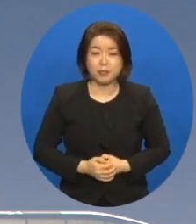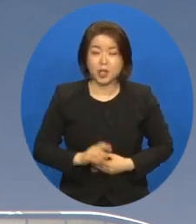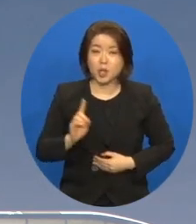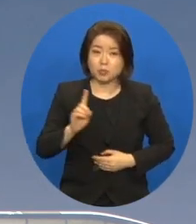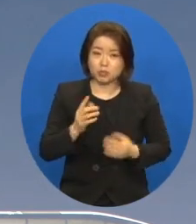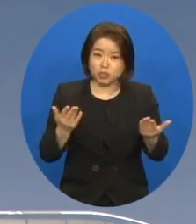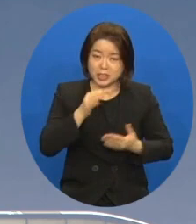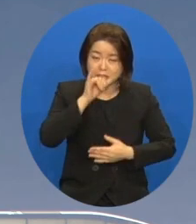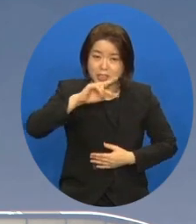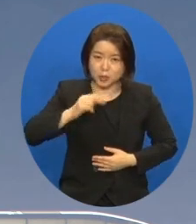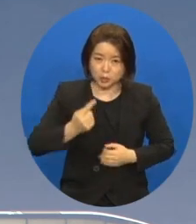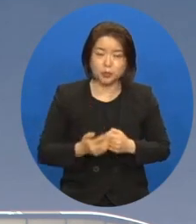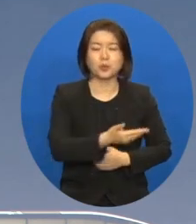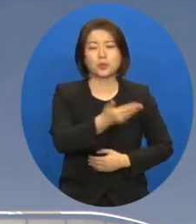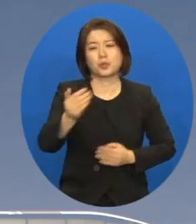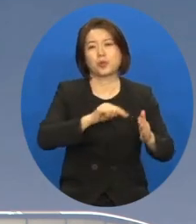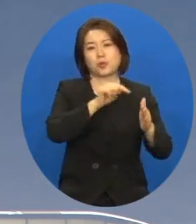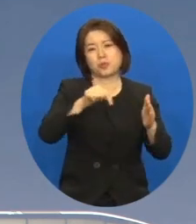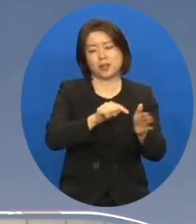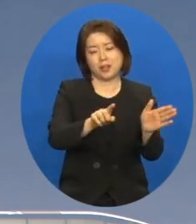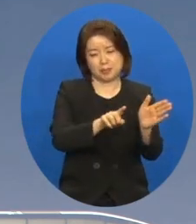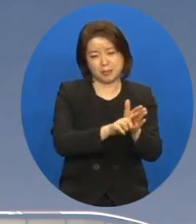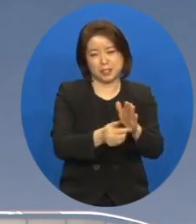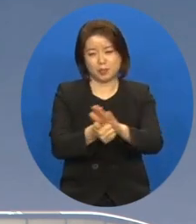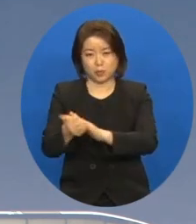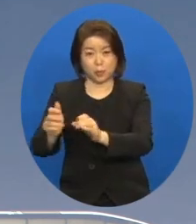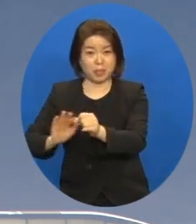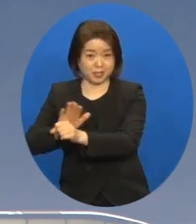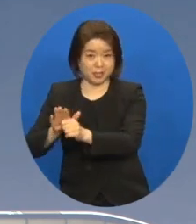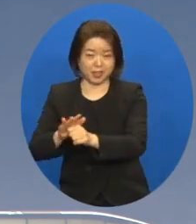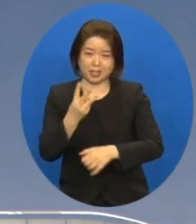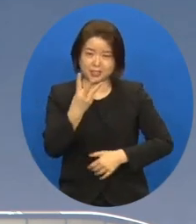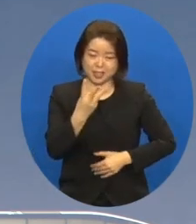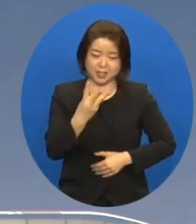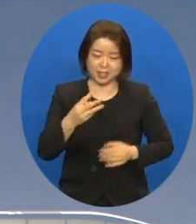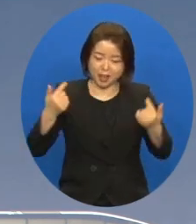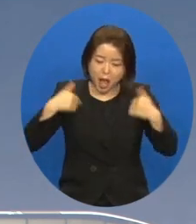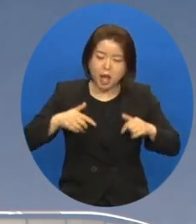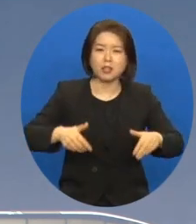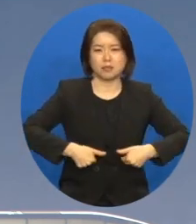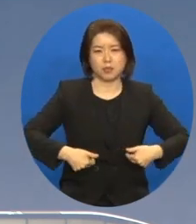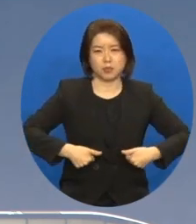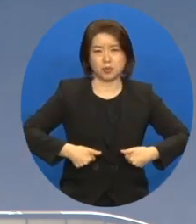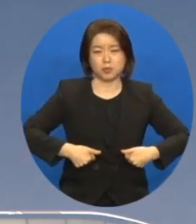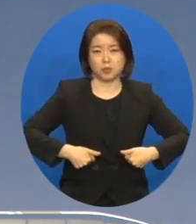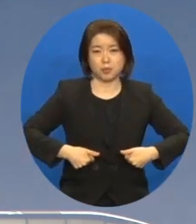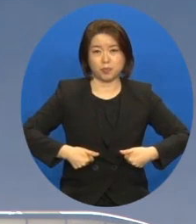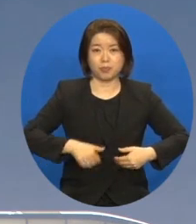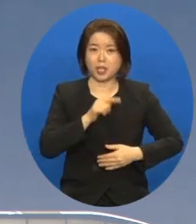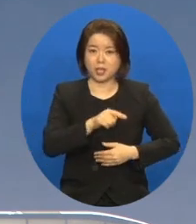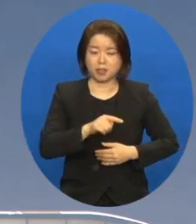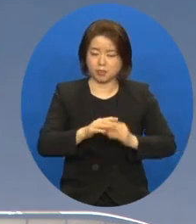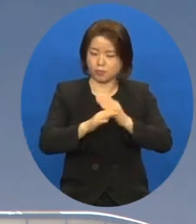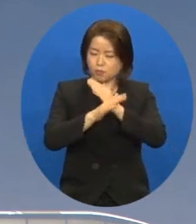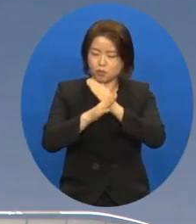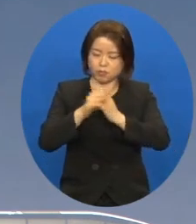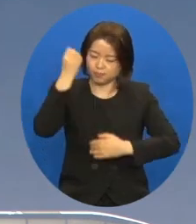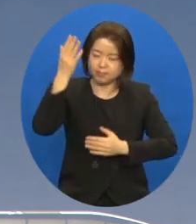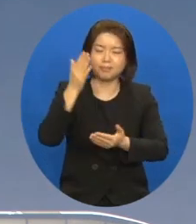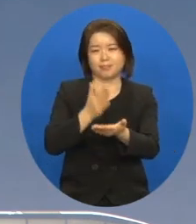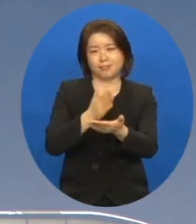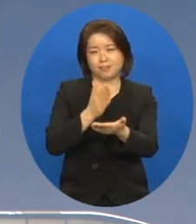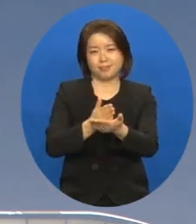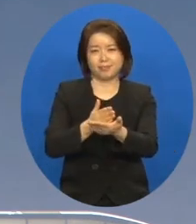있어도 여러분 안에 믿음, 소망, 사랑 세 가지는 항상 있어야 됩니다. 이건 절대 잊으시면 안